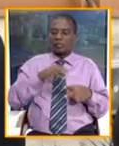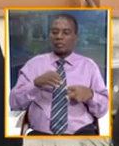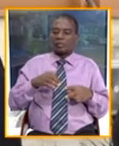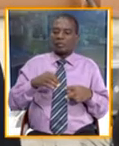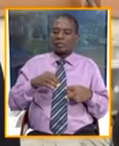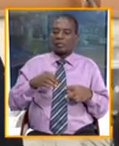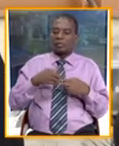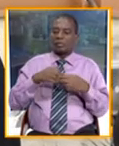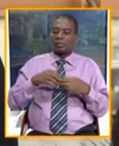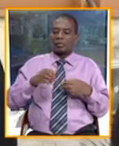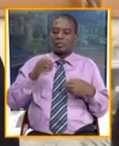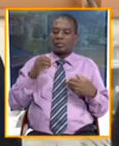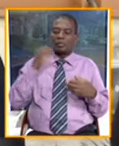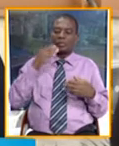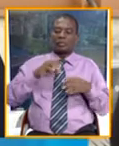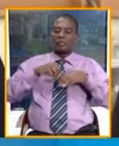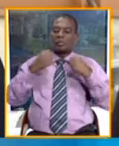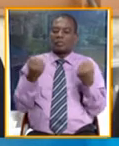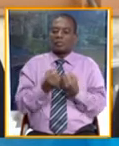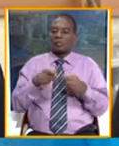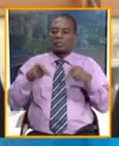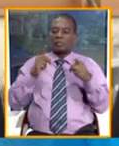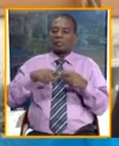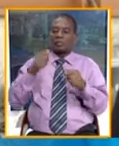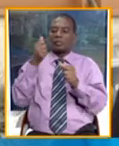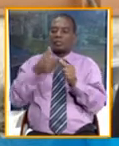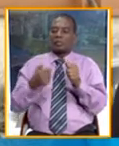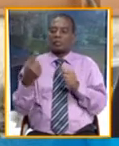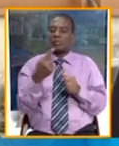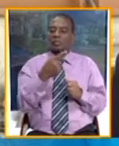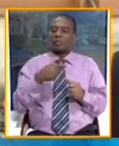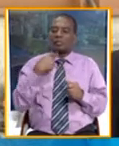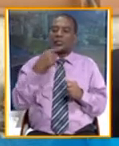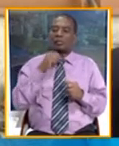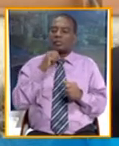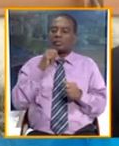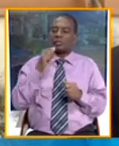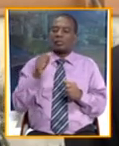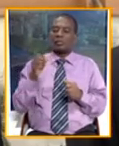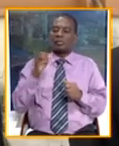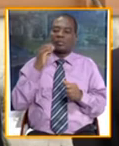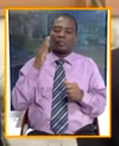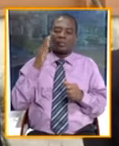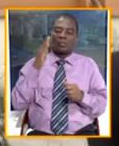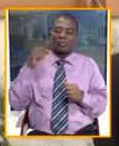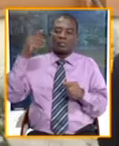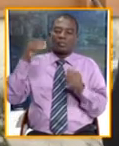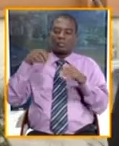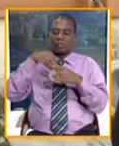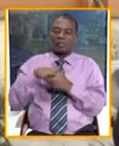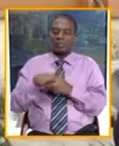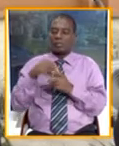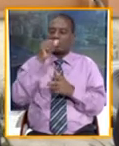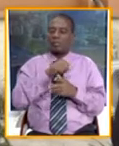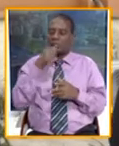logement social, c'est permettre à quelqu'un qui n'a pas la capacité de loger dans le privé et qui n'a pas les moyens et qui n'a souvent même pas